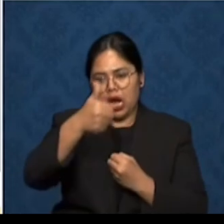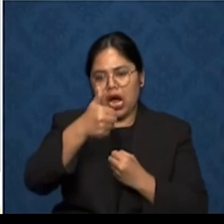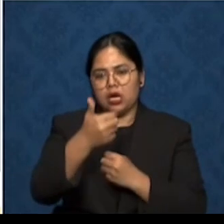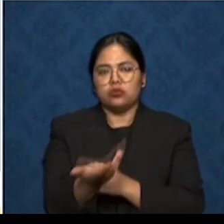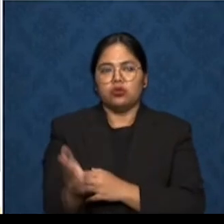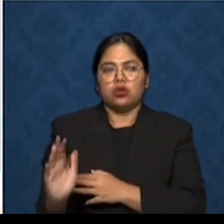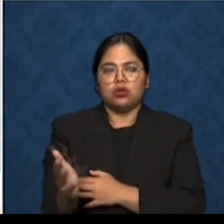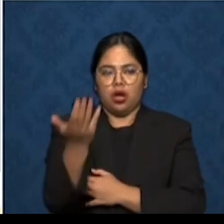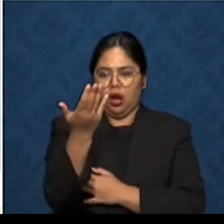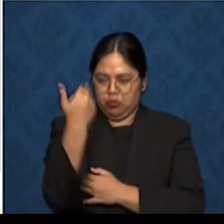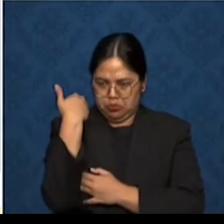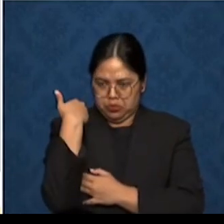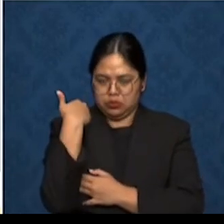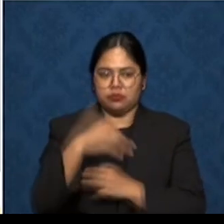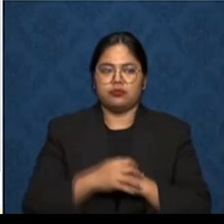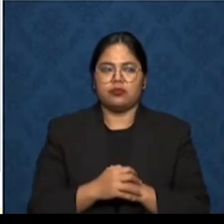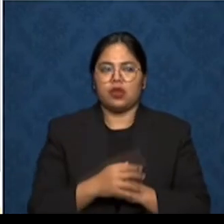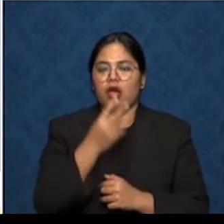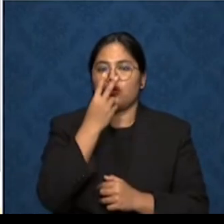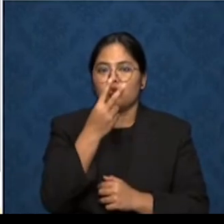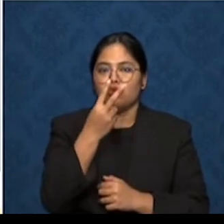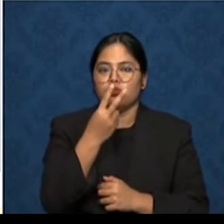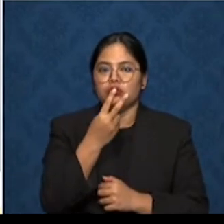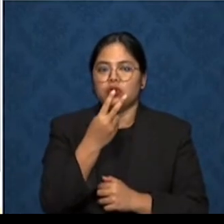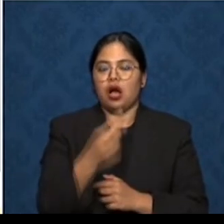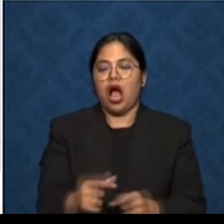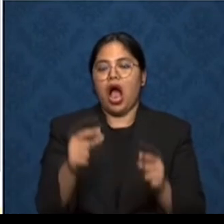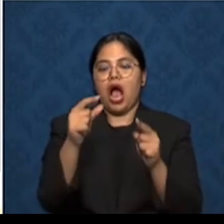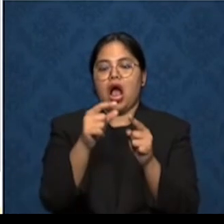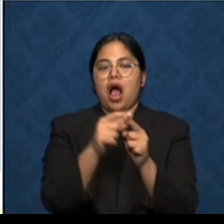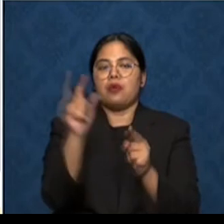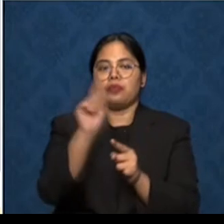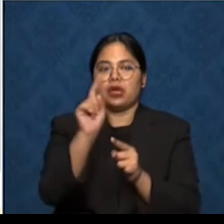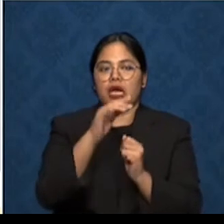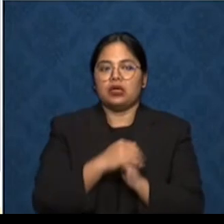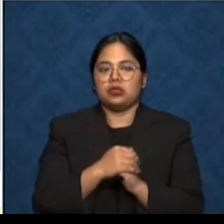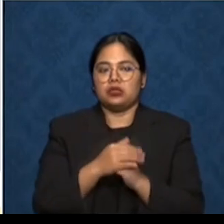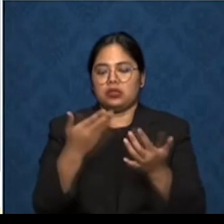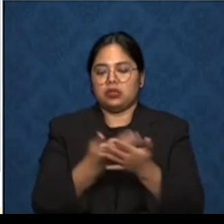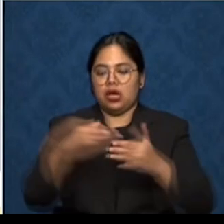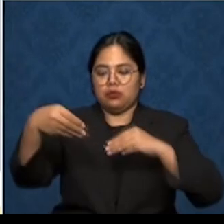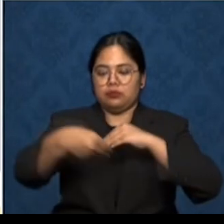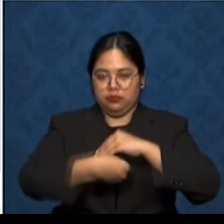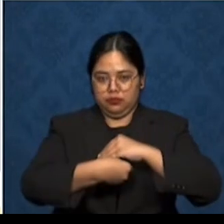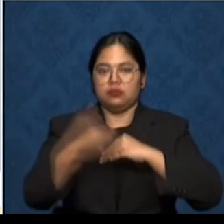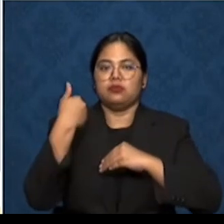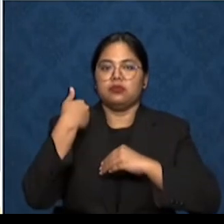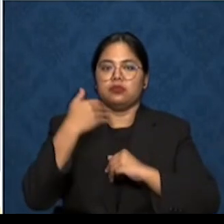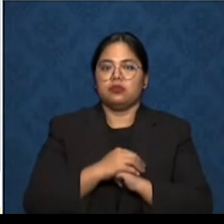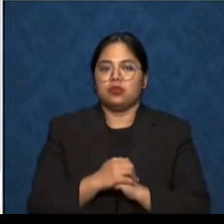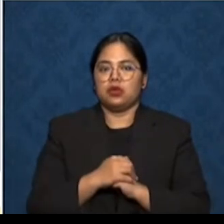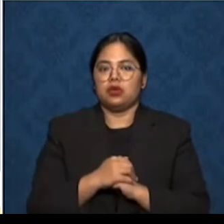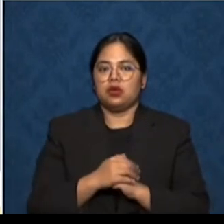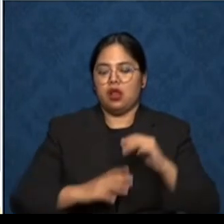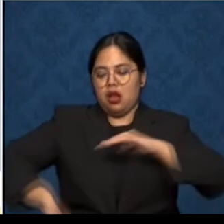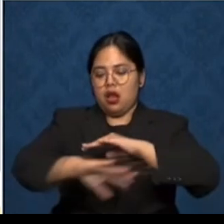The Craft ตรงตรงเลยครับ การรับสนบนผมไมไดพเลยลอยครับ วนนี้ผมจะมีประเปิดหล